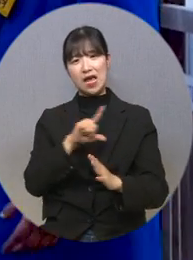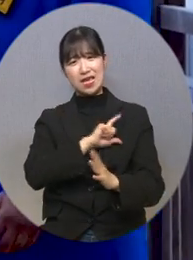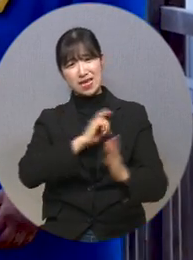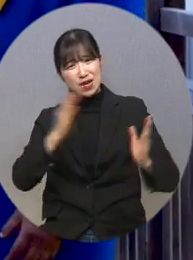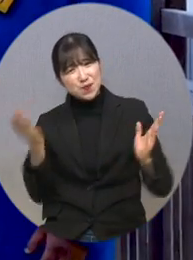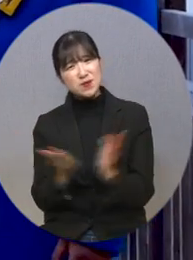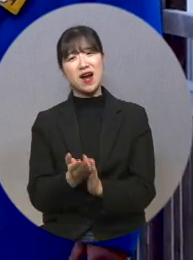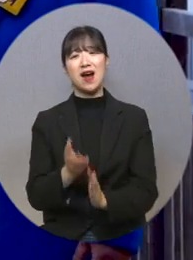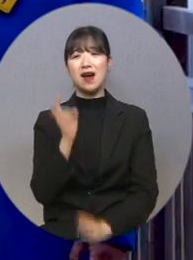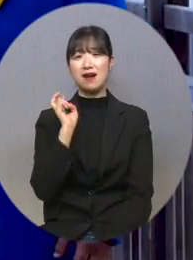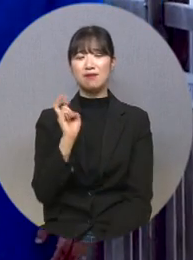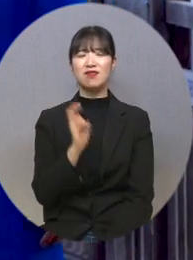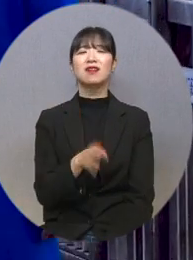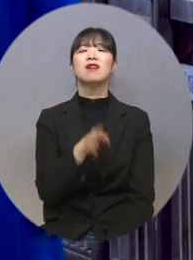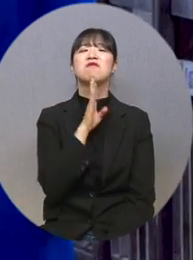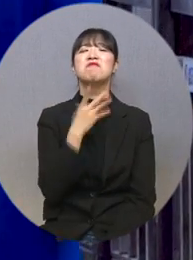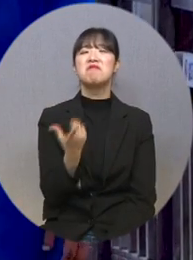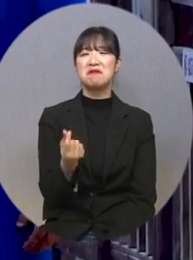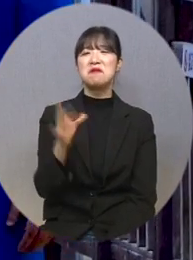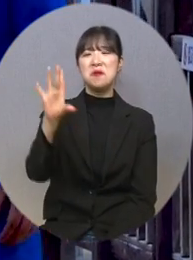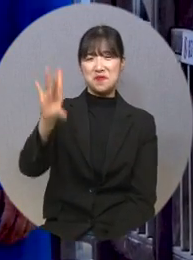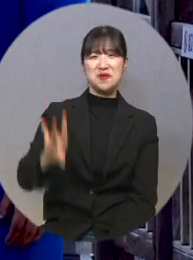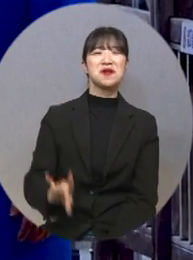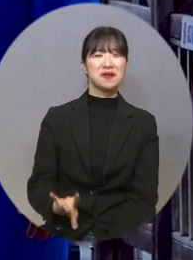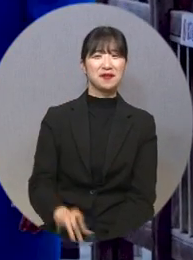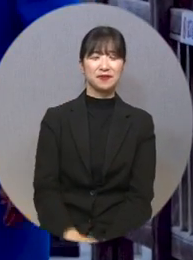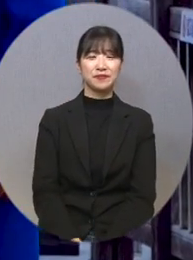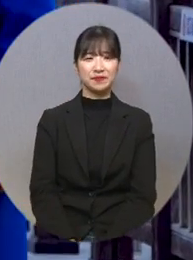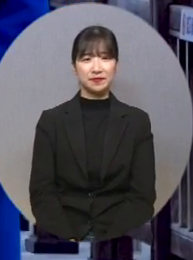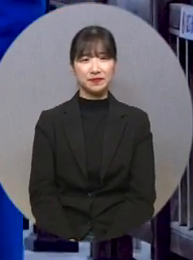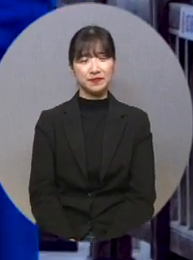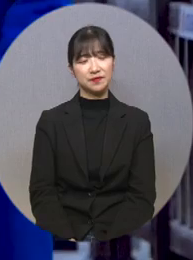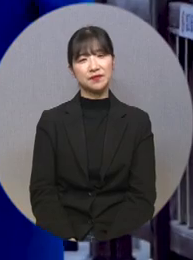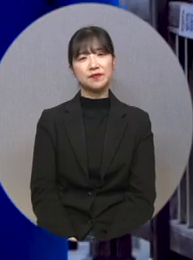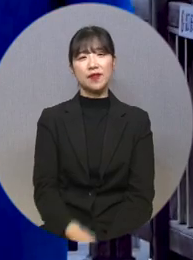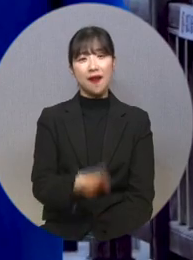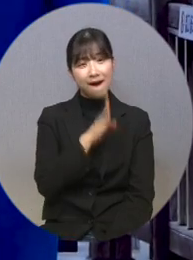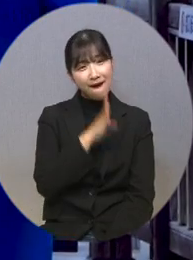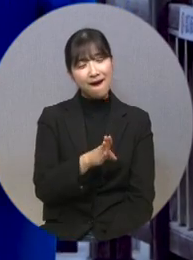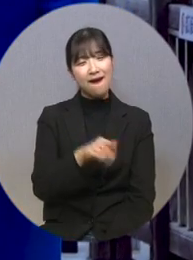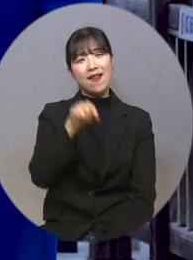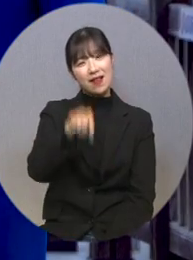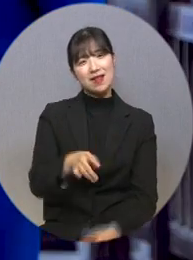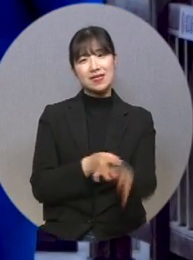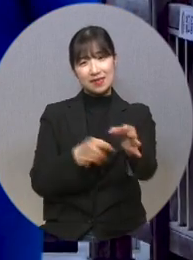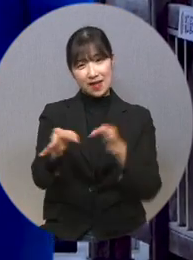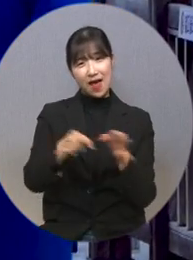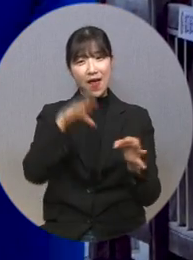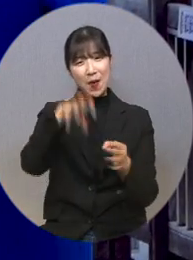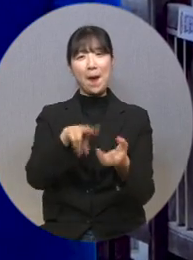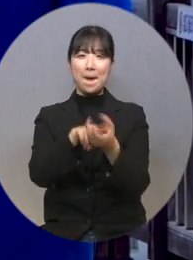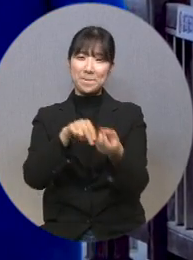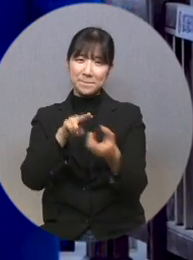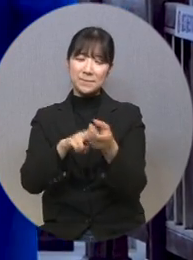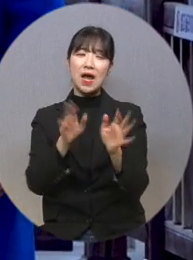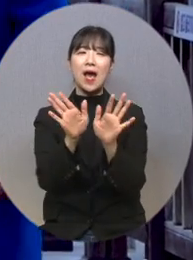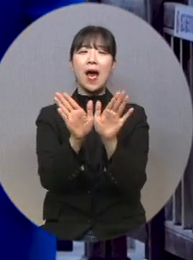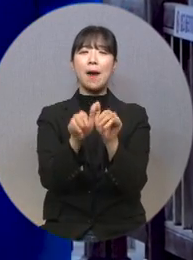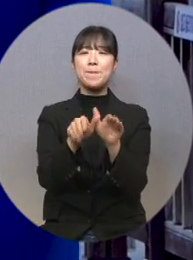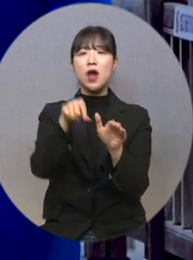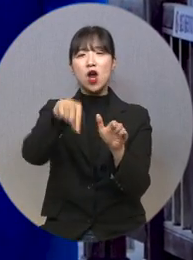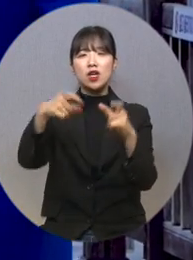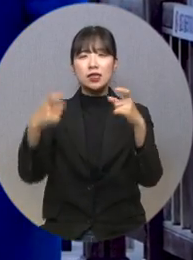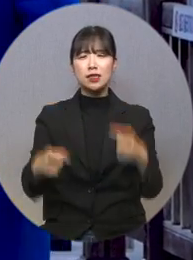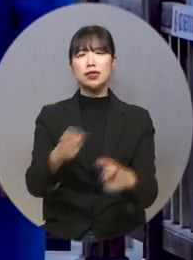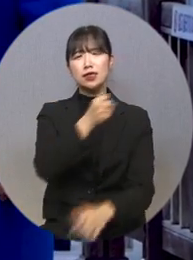나하고 딱이네 딱. 자 이 과연 남도장터에서 판매되고 있는 한 평의 아주